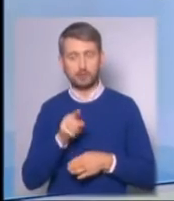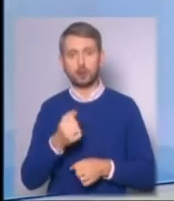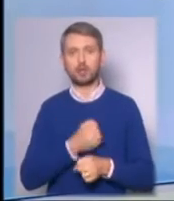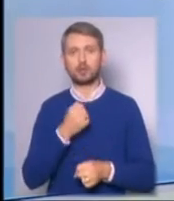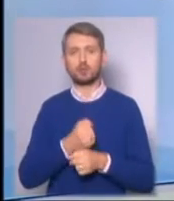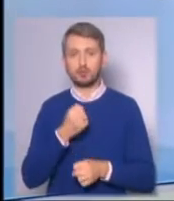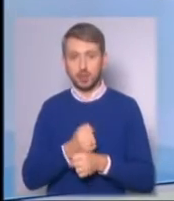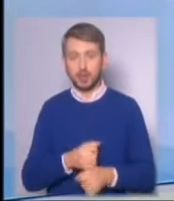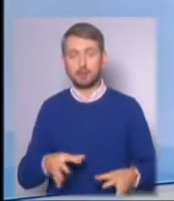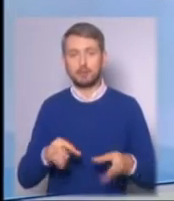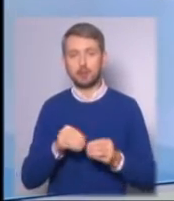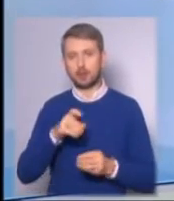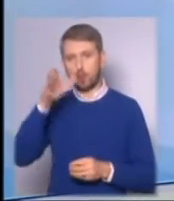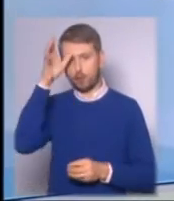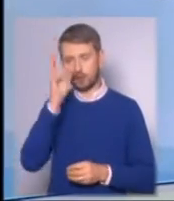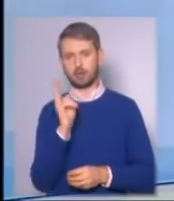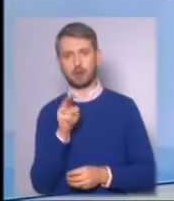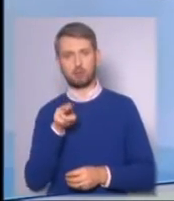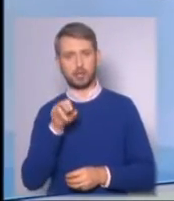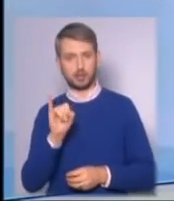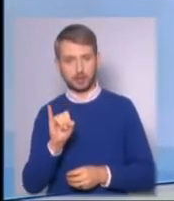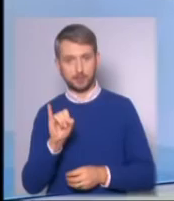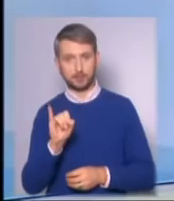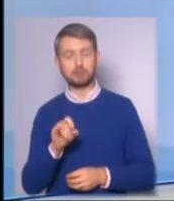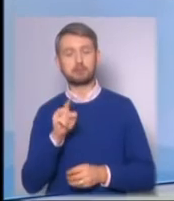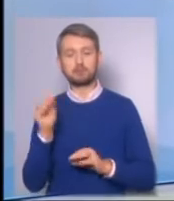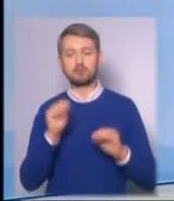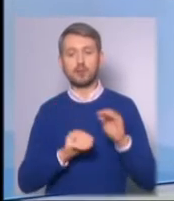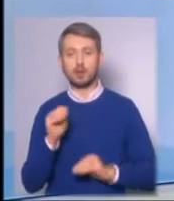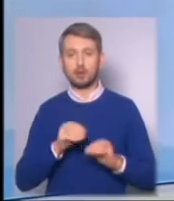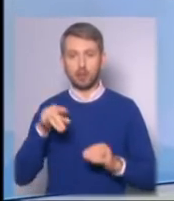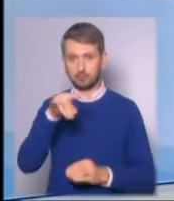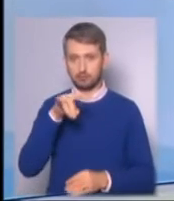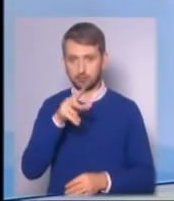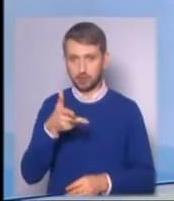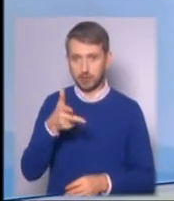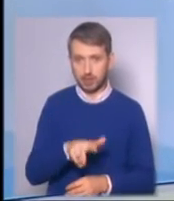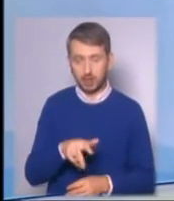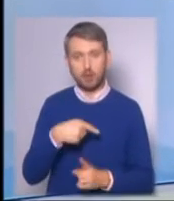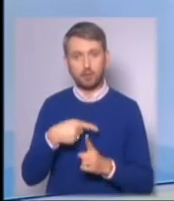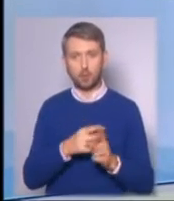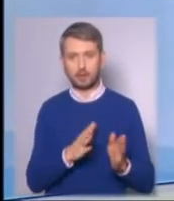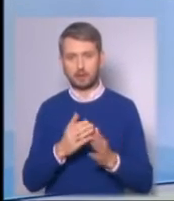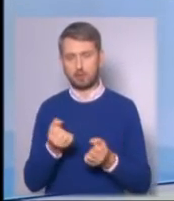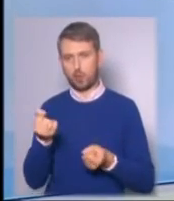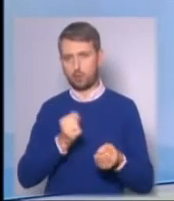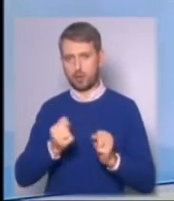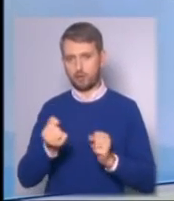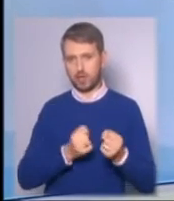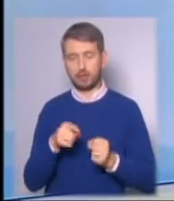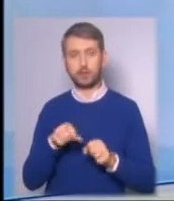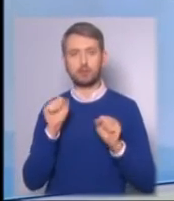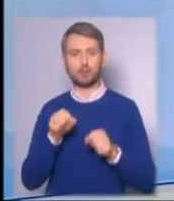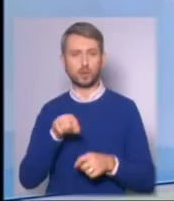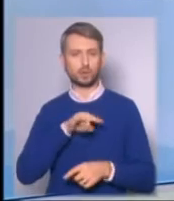«Укроборонпрому» спільно з науковцями КПІ. Комплекс складається із трьох безпілотників і системи управління. Апарати можуть літати зі